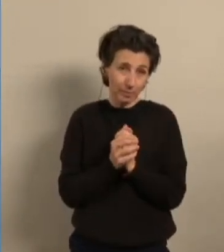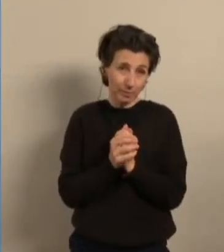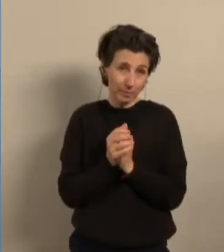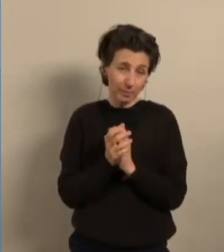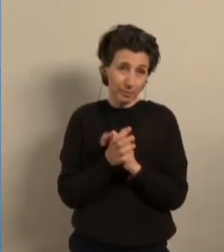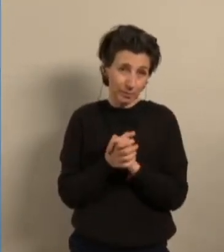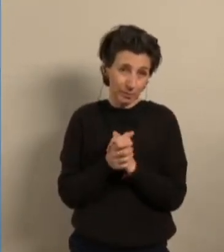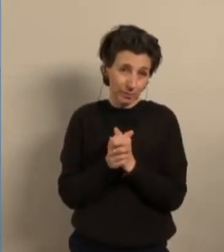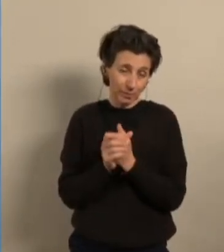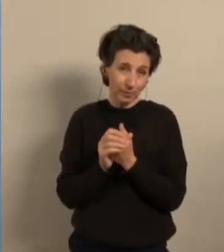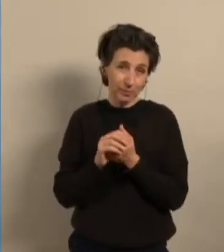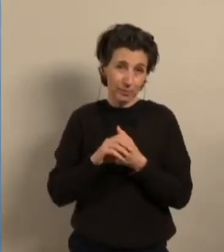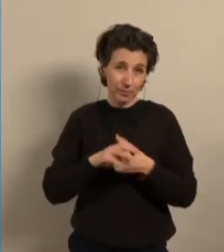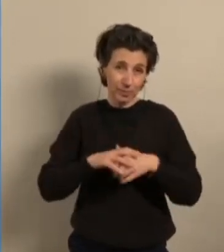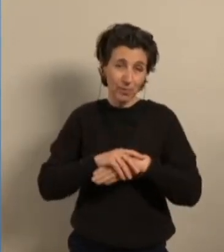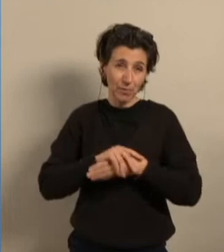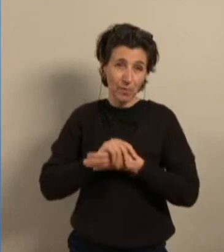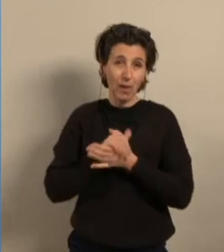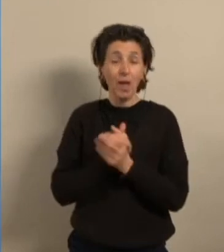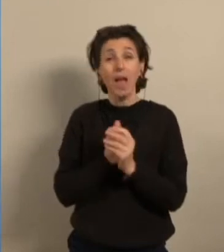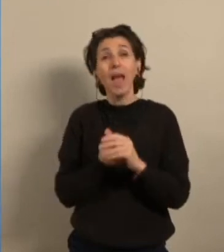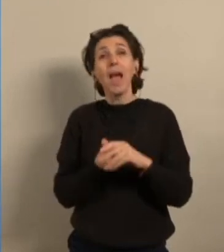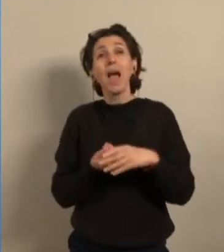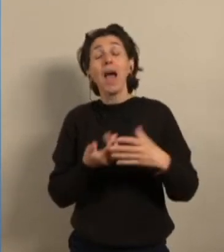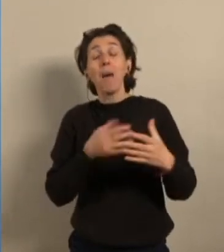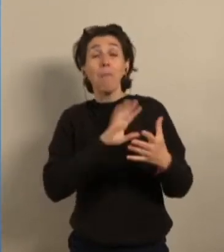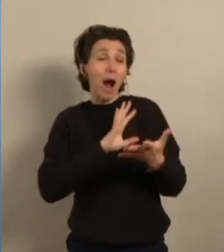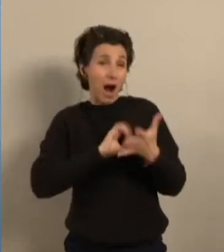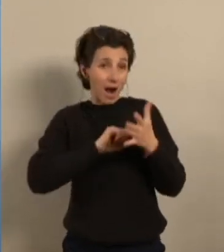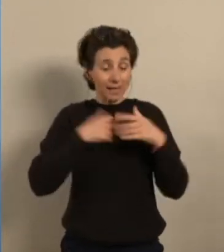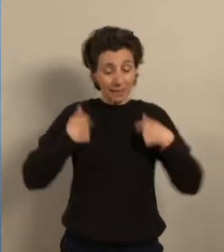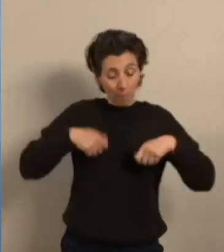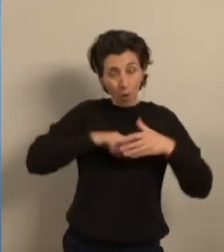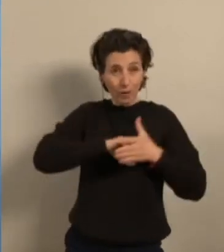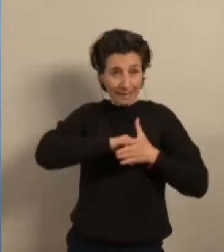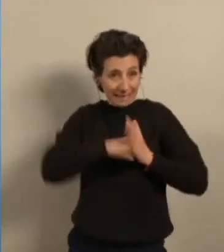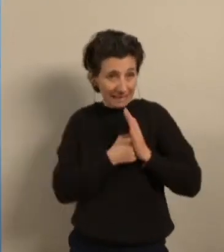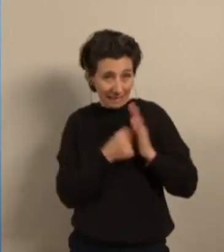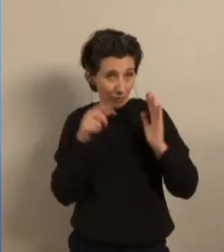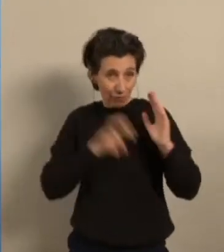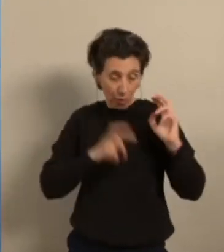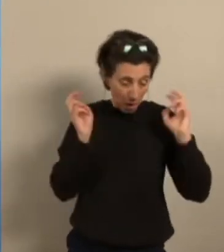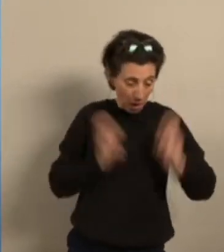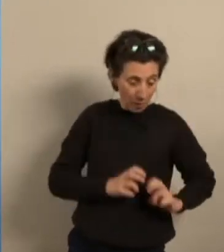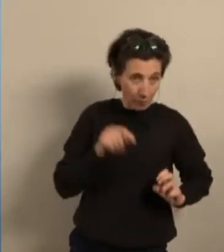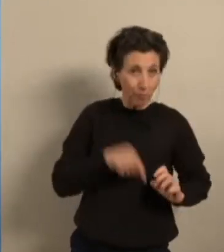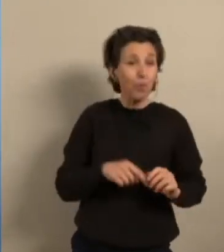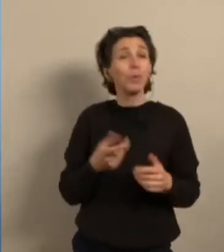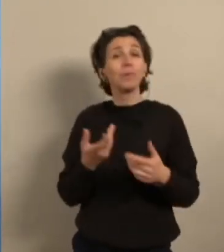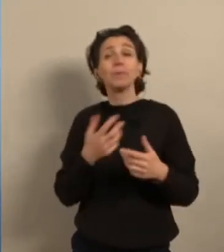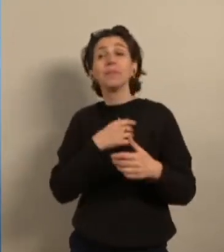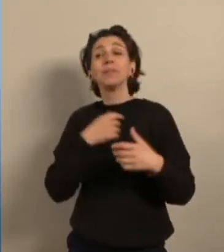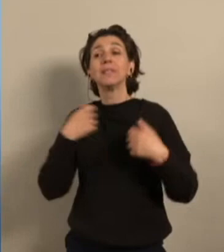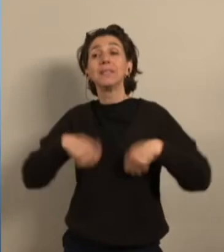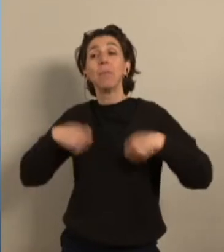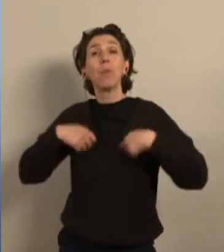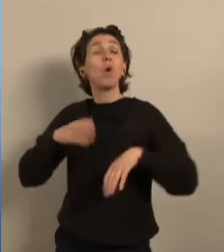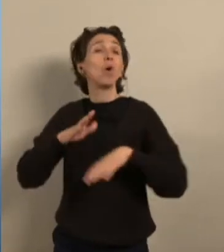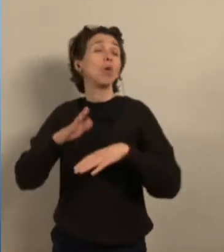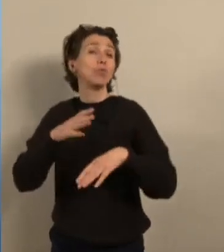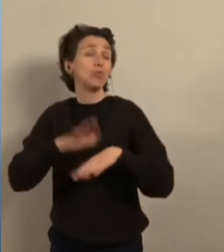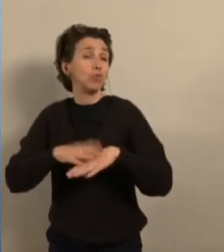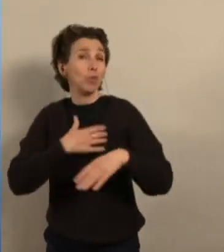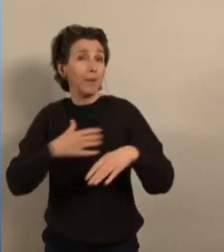Considérant la nécessité de faire preuve de sobriété dans les dépenses municipales pour n'engager que des investissements